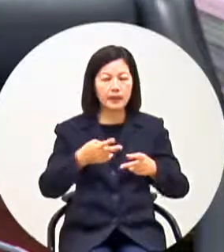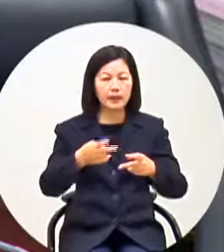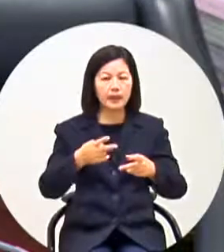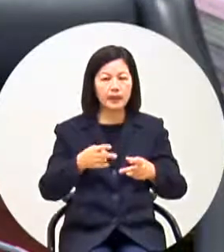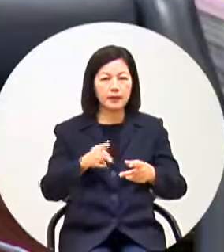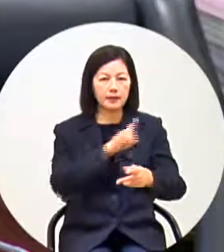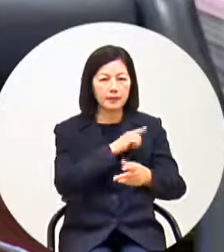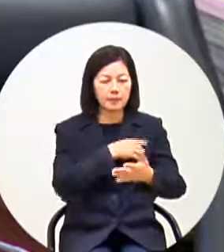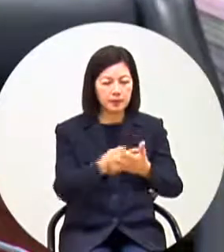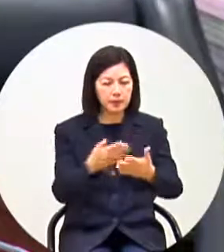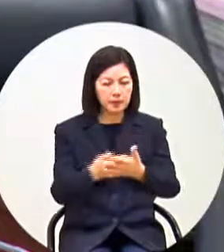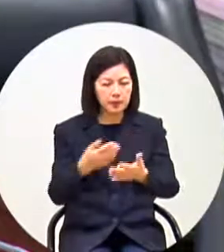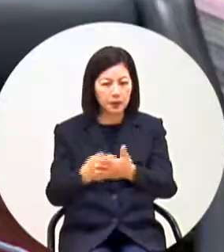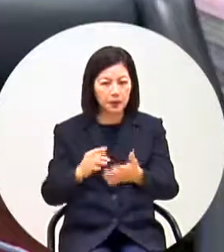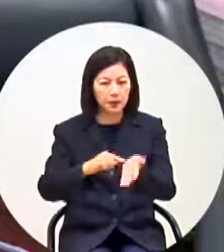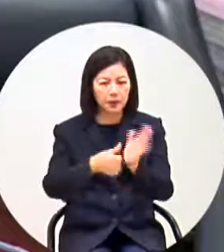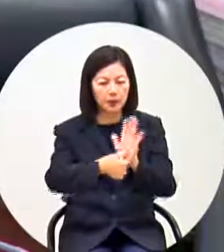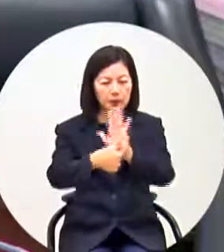点。